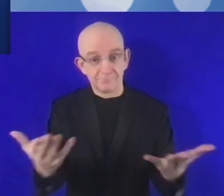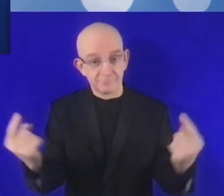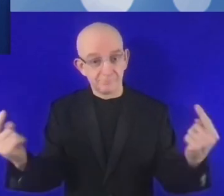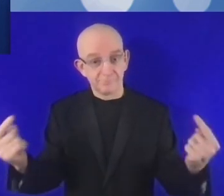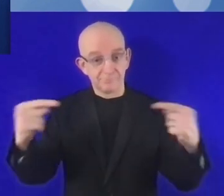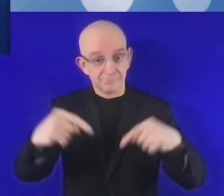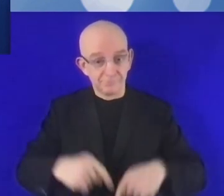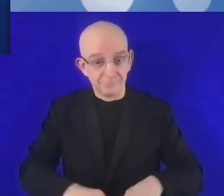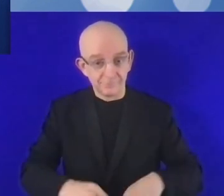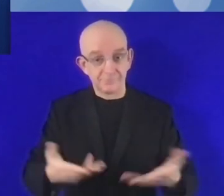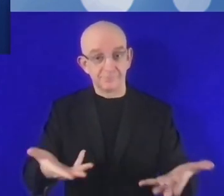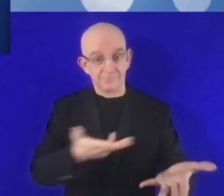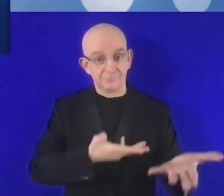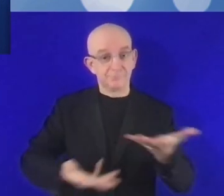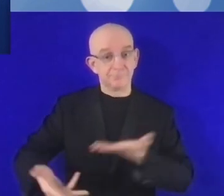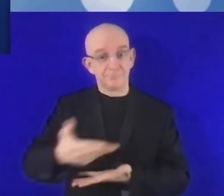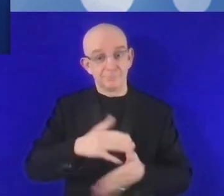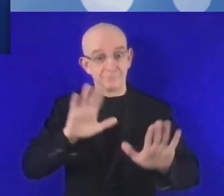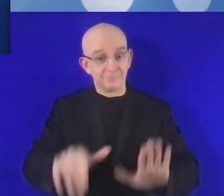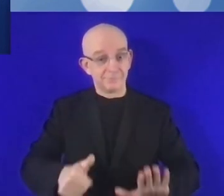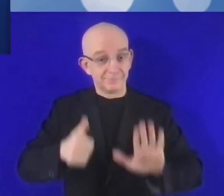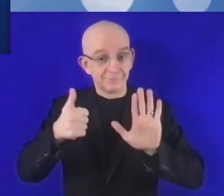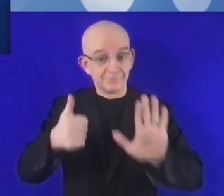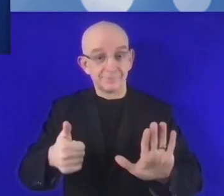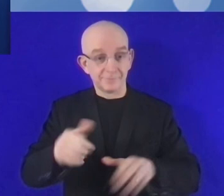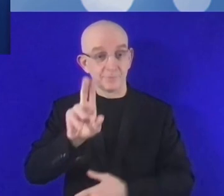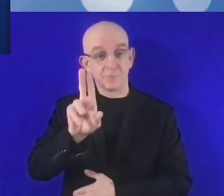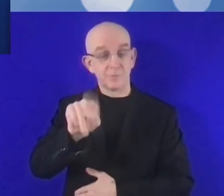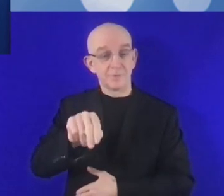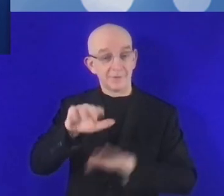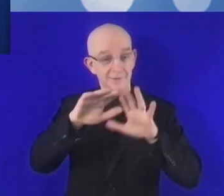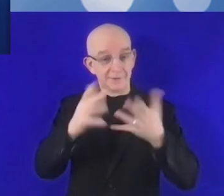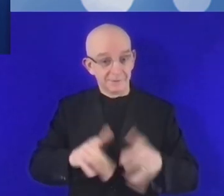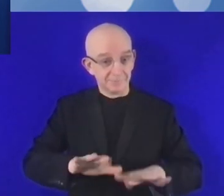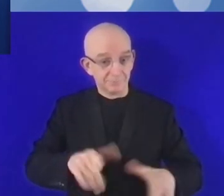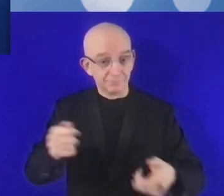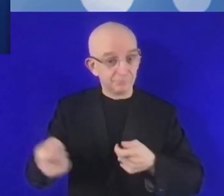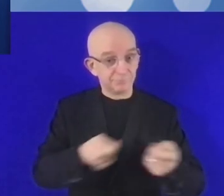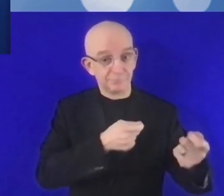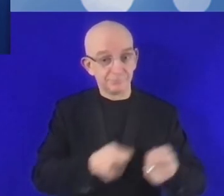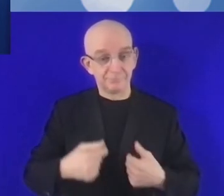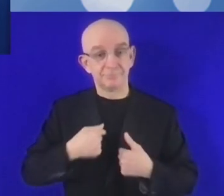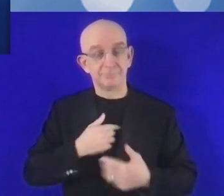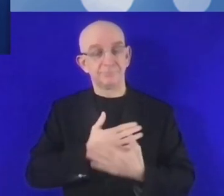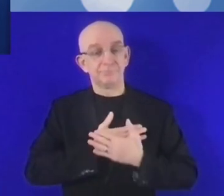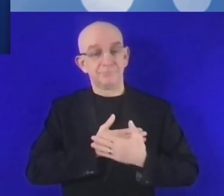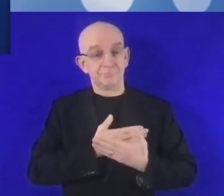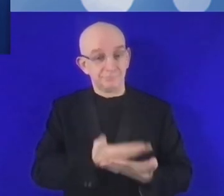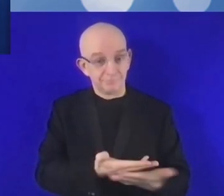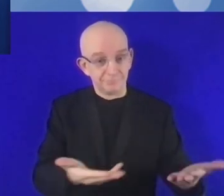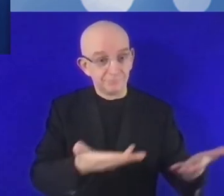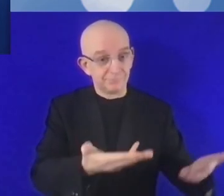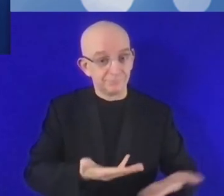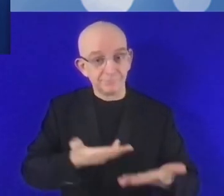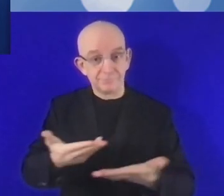участники 16-го форума по управлению интернетом Организации Объединенных Наций. Это для меня